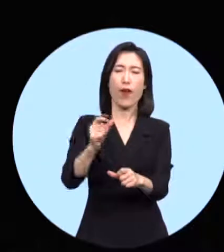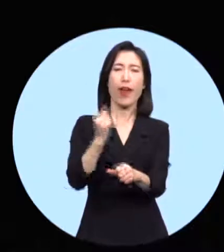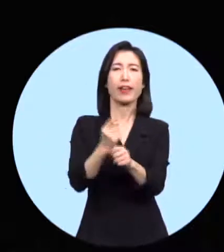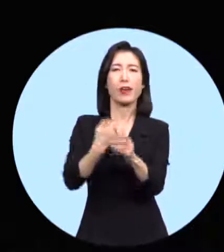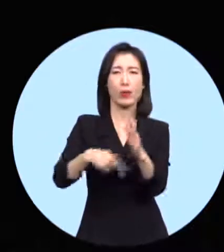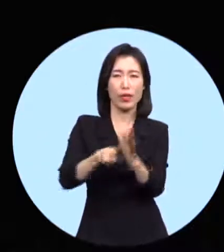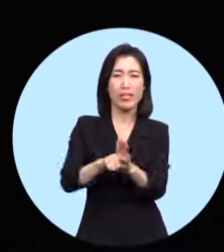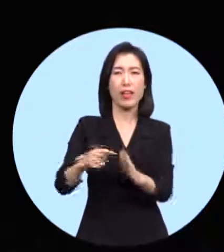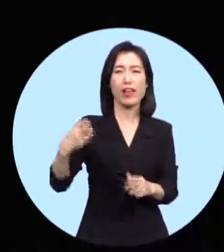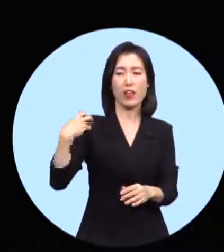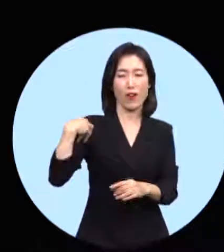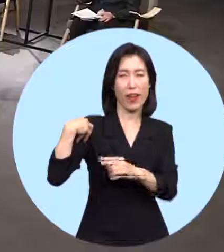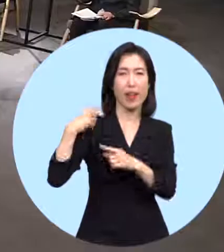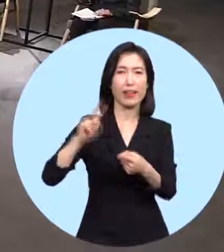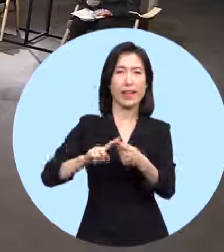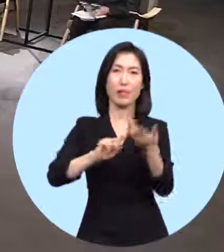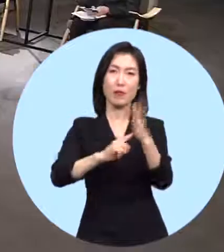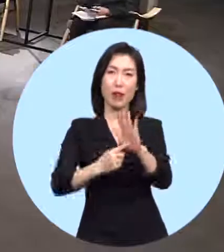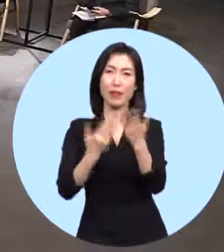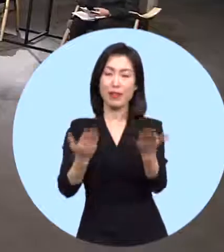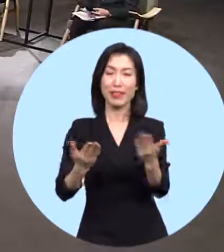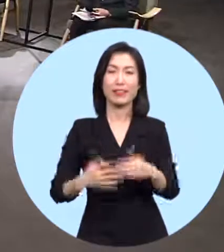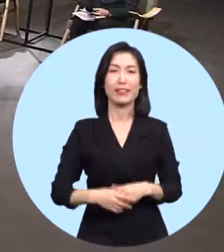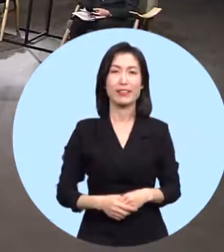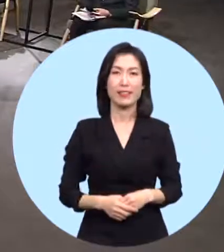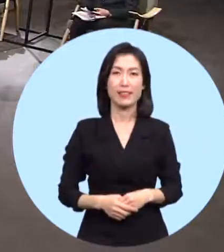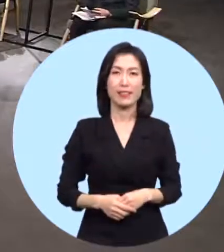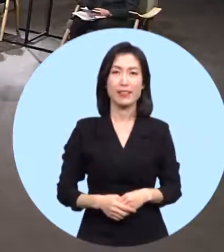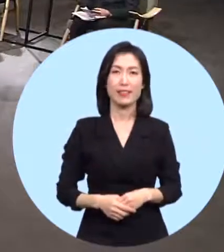제목으로 발표해 주시겠습니다.